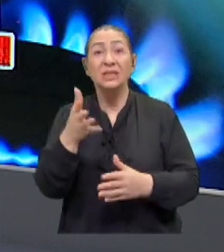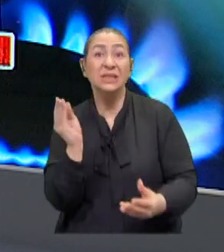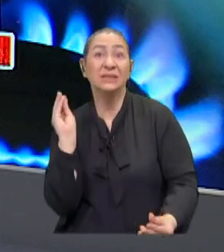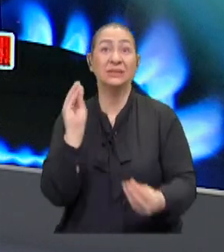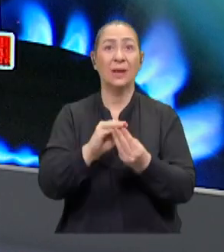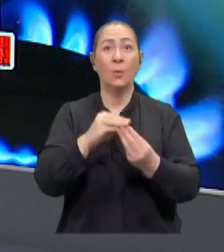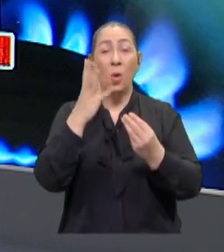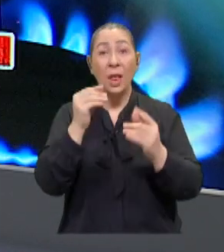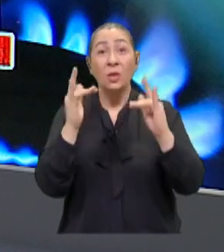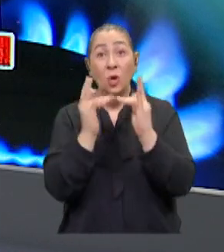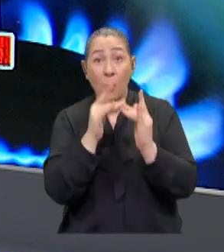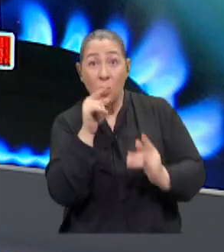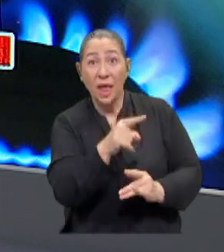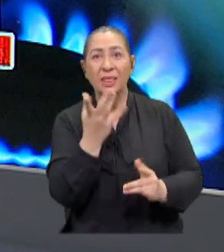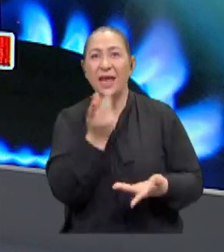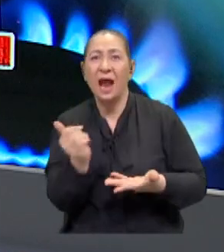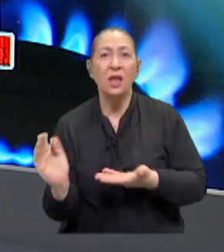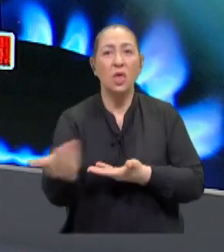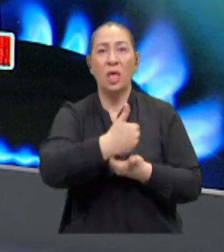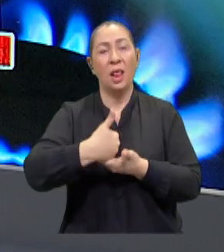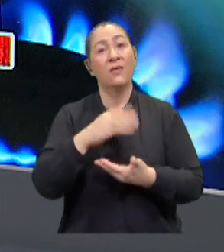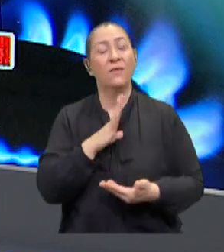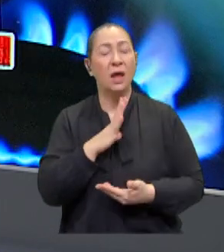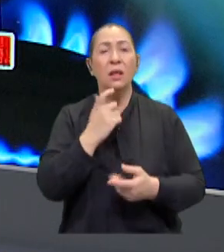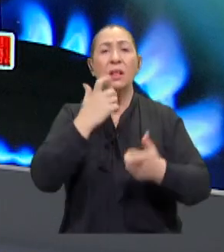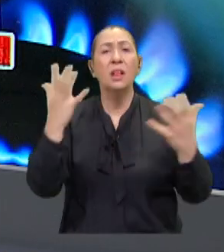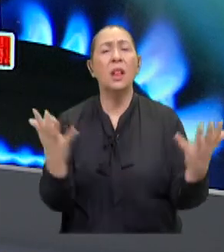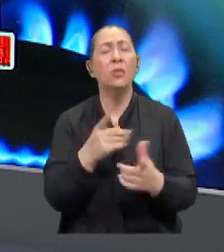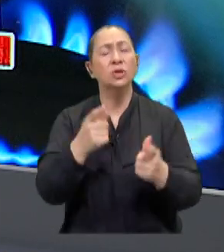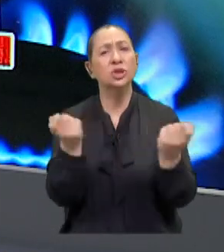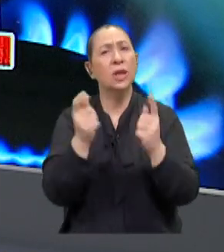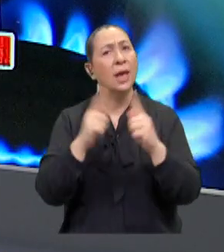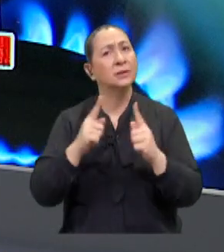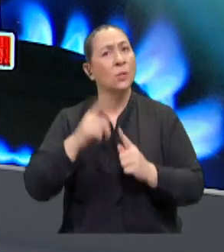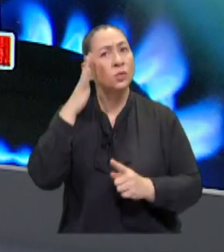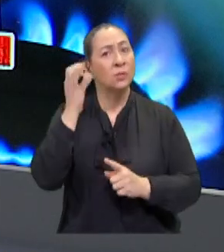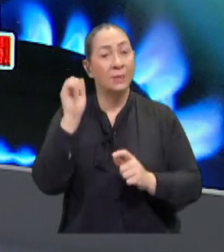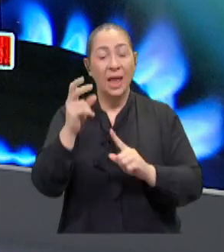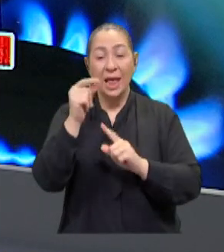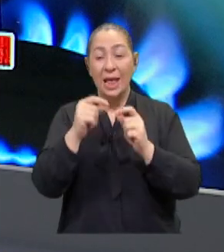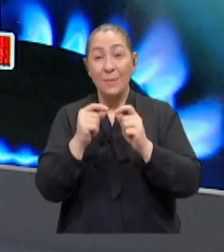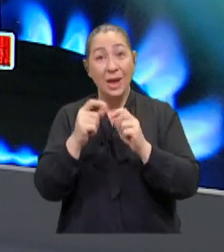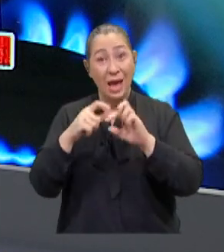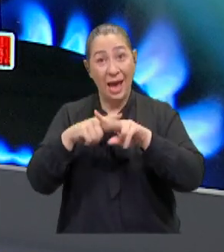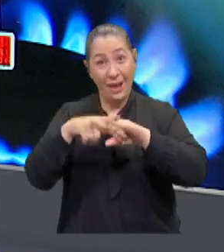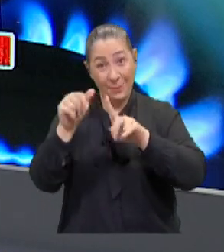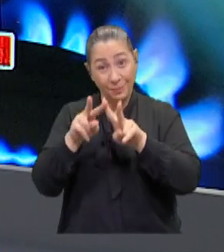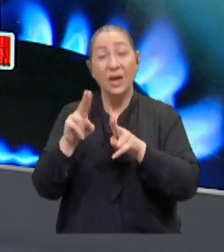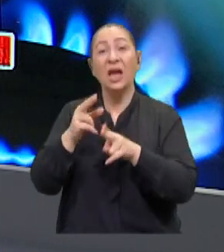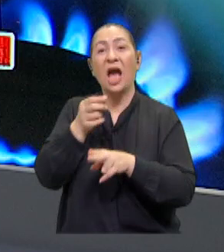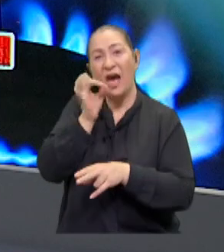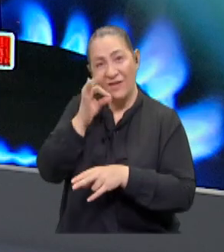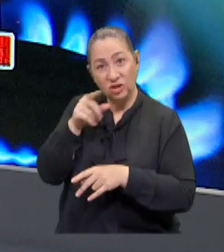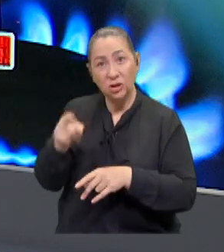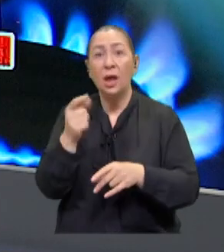zamlanan köprülerden ne kadar gelir elde ediliyor? Yıllardır bu işin hesap uzmanlığını yapan İbrahim Kahveci artık